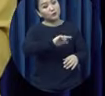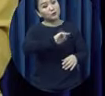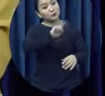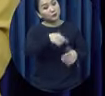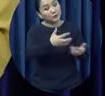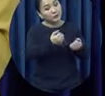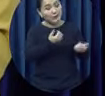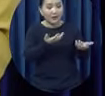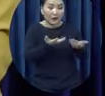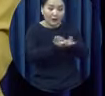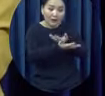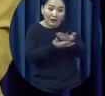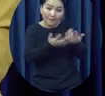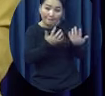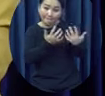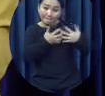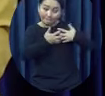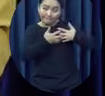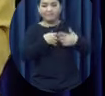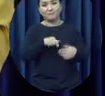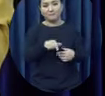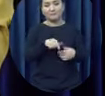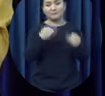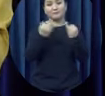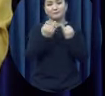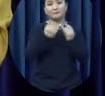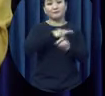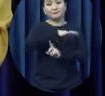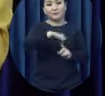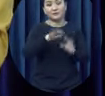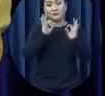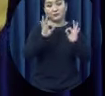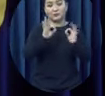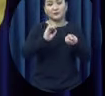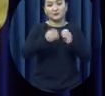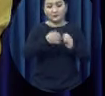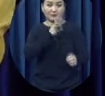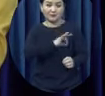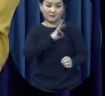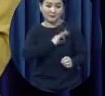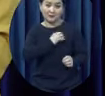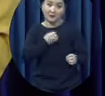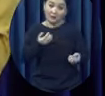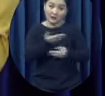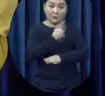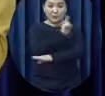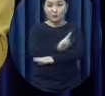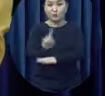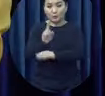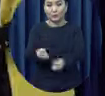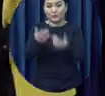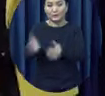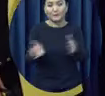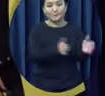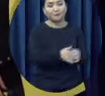харилцан ярилцаж тохиролцох зам дээр одоо энэ цахим орчны хэрэглээг зохистой байдал байлгах нь илүү үр дүнтэй. Ер нь бол альва